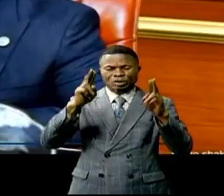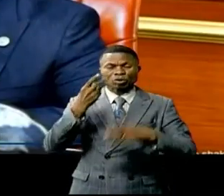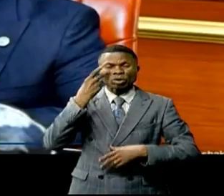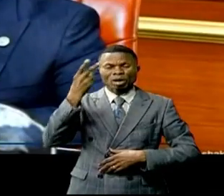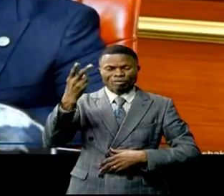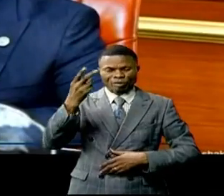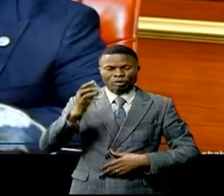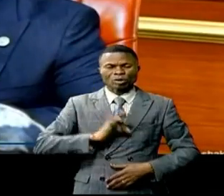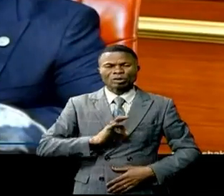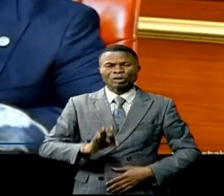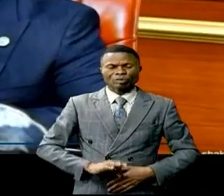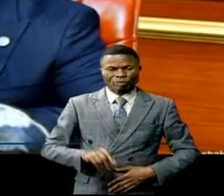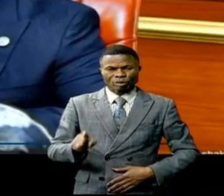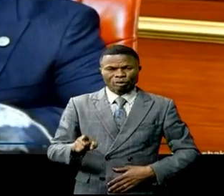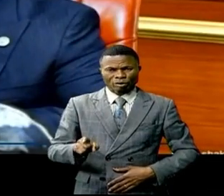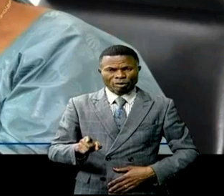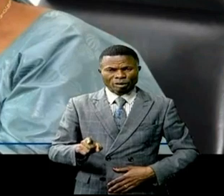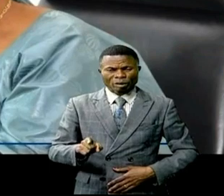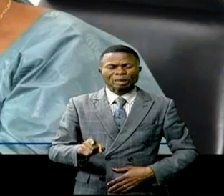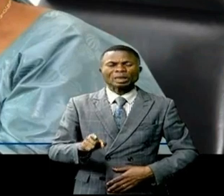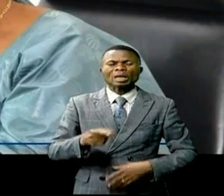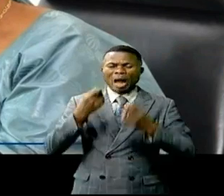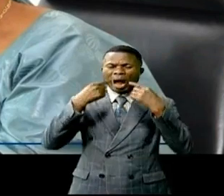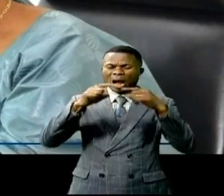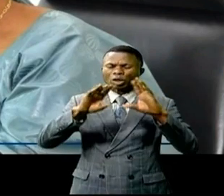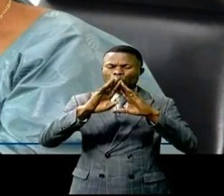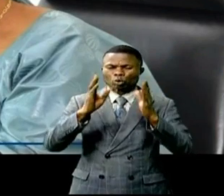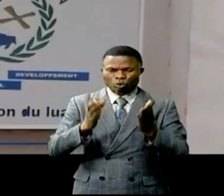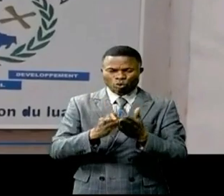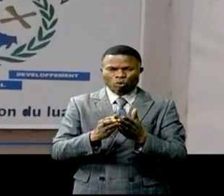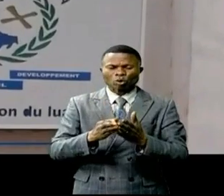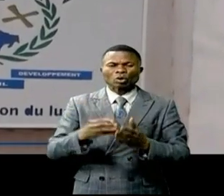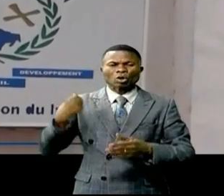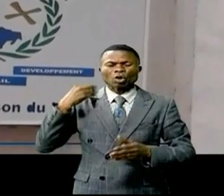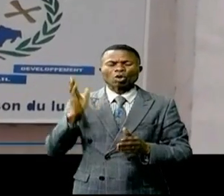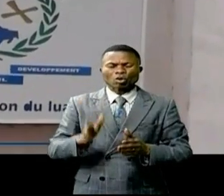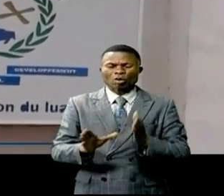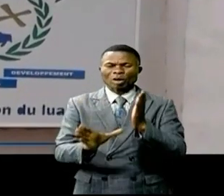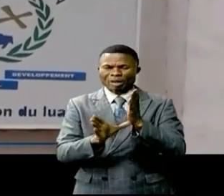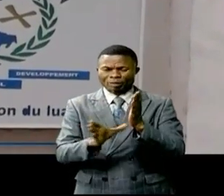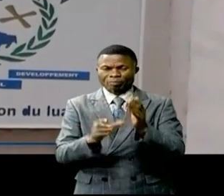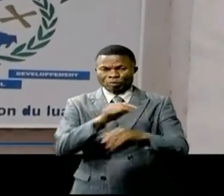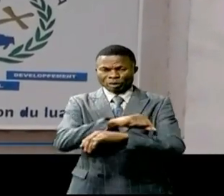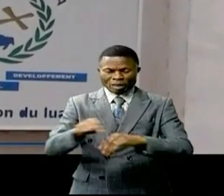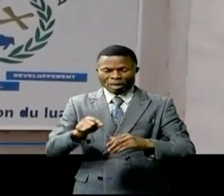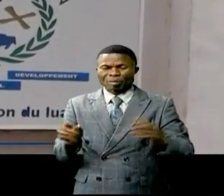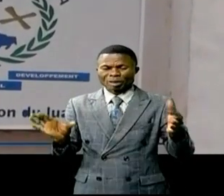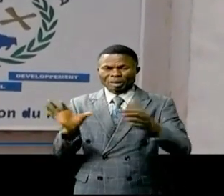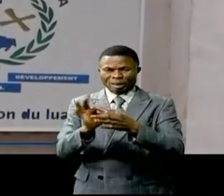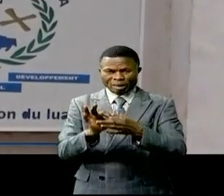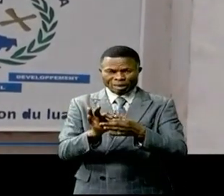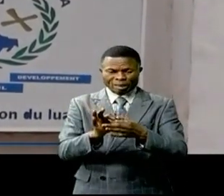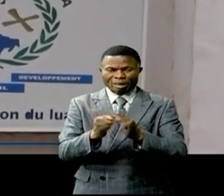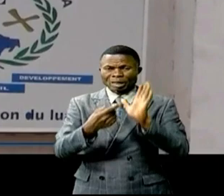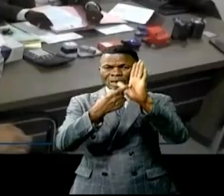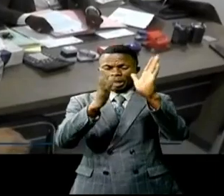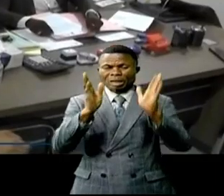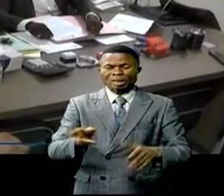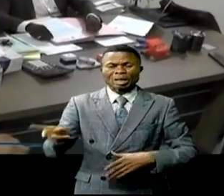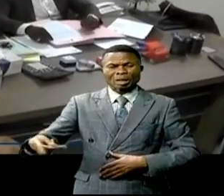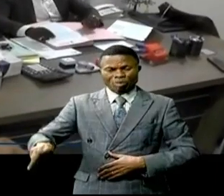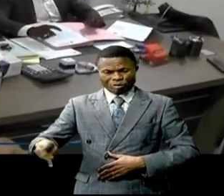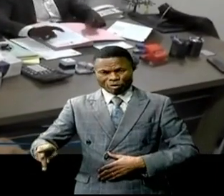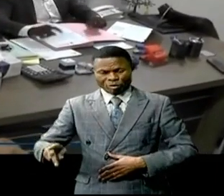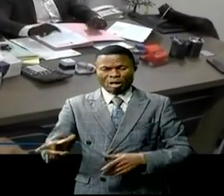Antoine Tshisekedi Tshilombo, imprimée par Fifi Masuka Saini. Rappelons que ces bureaux des liaisons est la représentation de la province